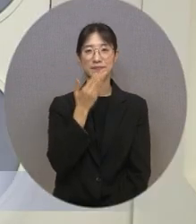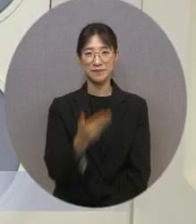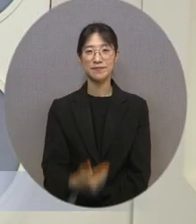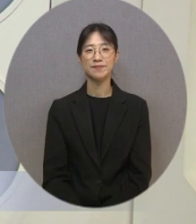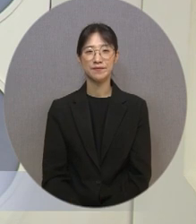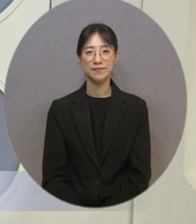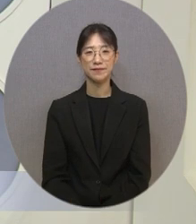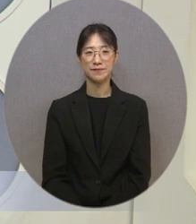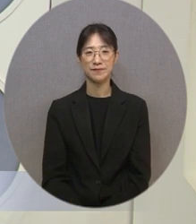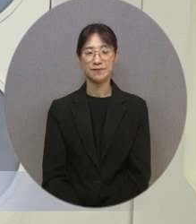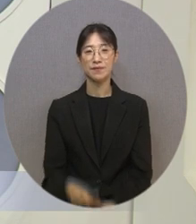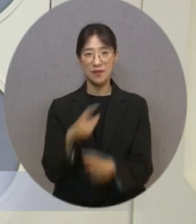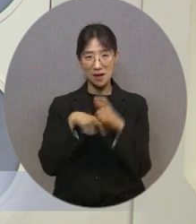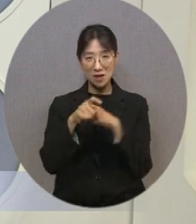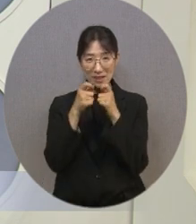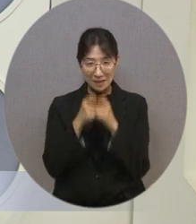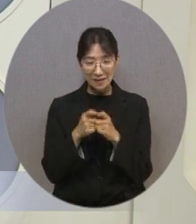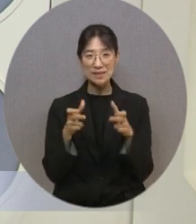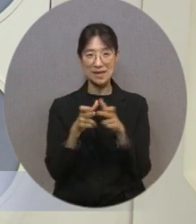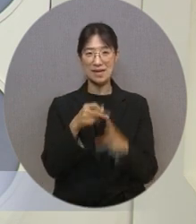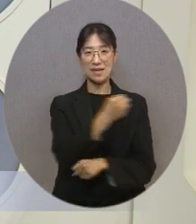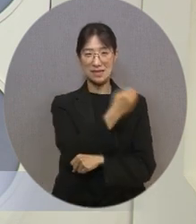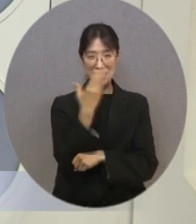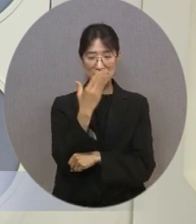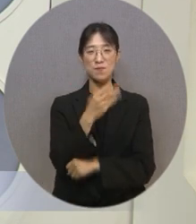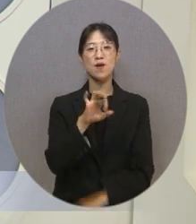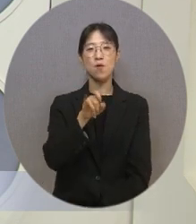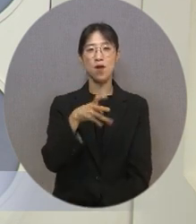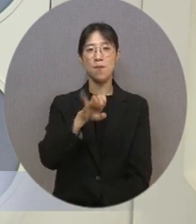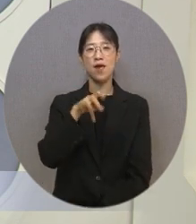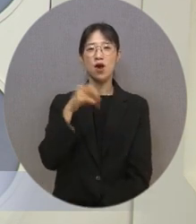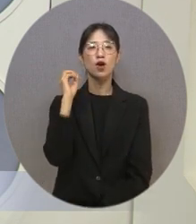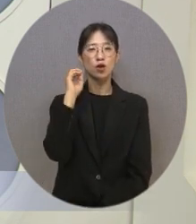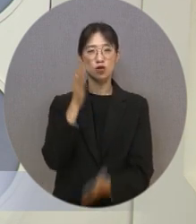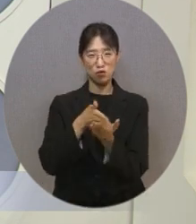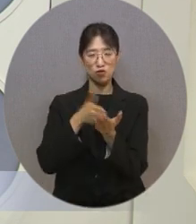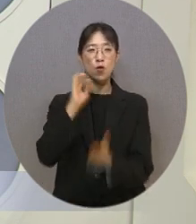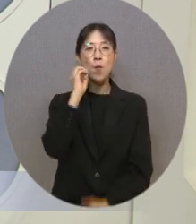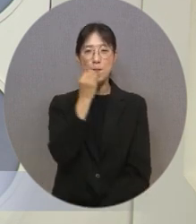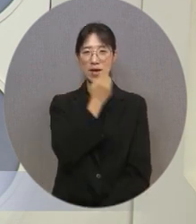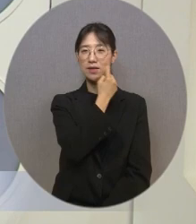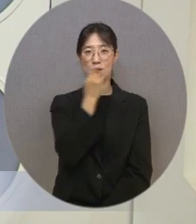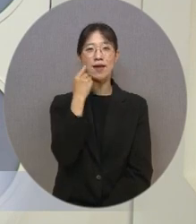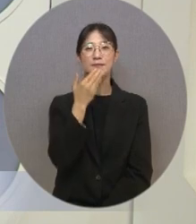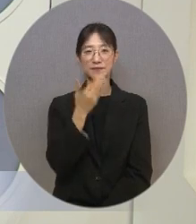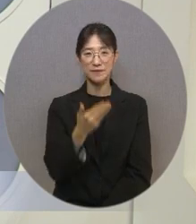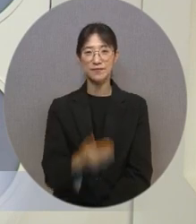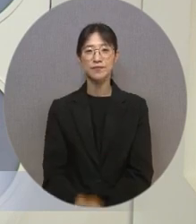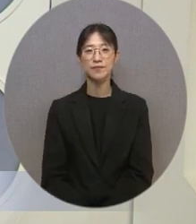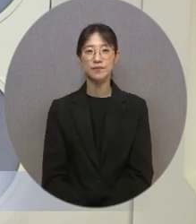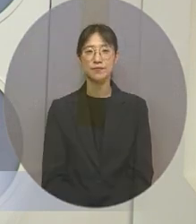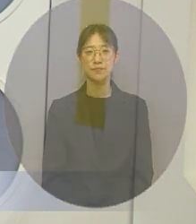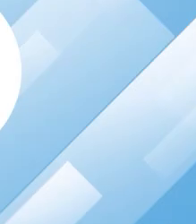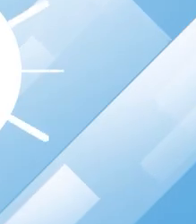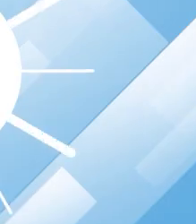있습니다 더 자세한 뉴스는 장애인 신문과 웰페어 뉴스 홈페이지를 통해 확인할 수 있습니다